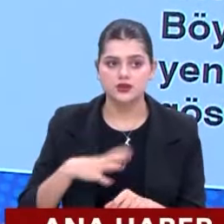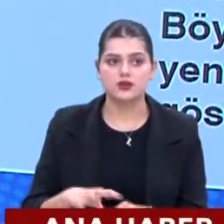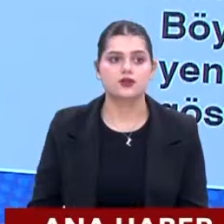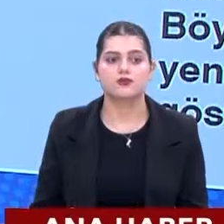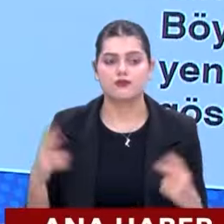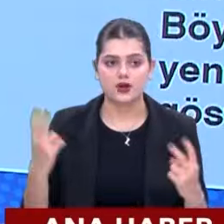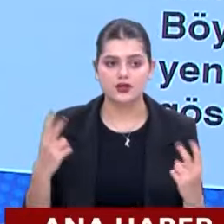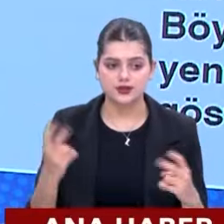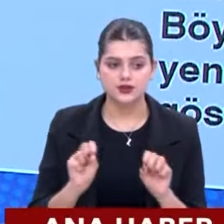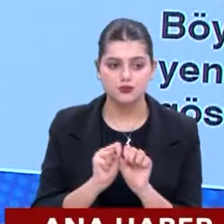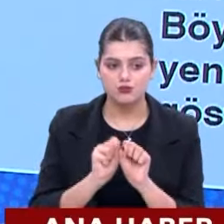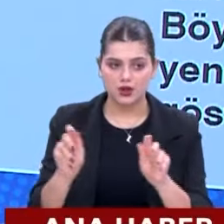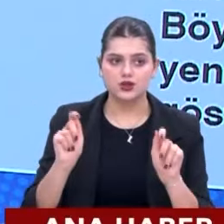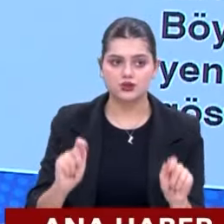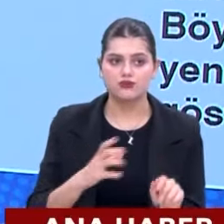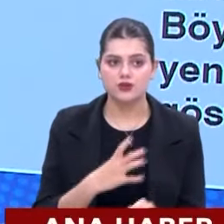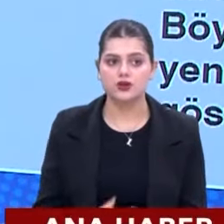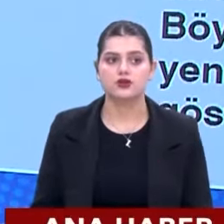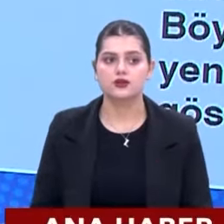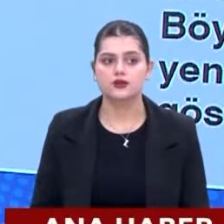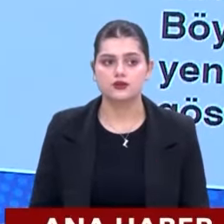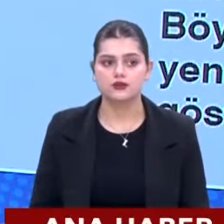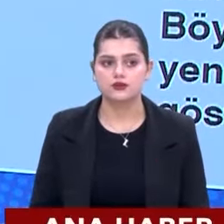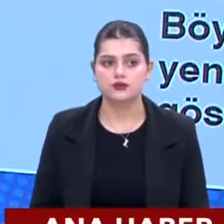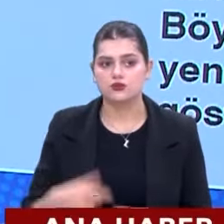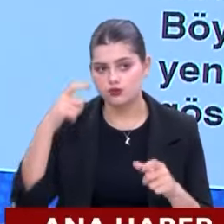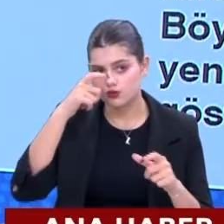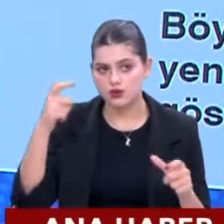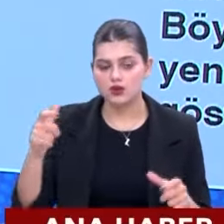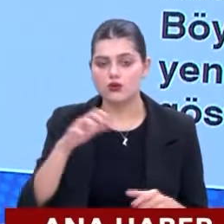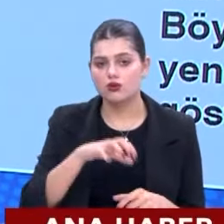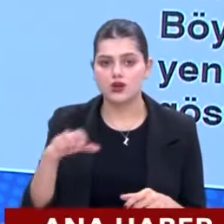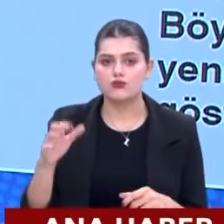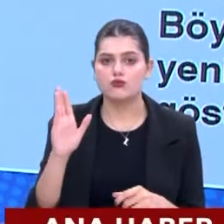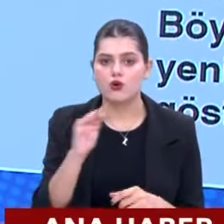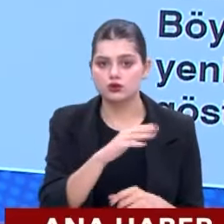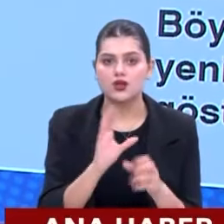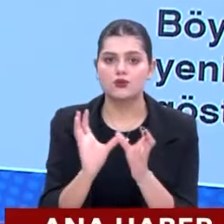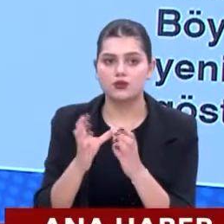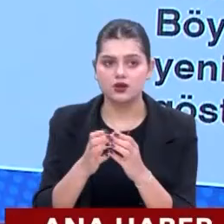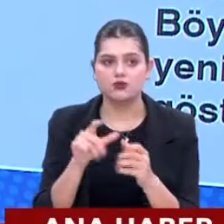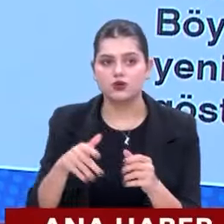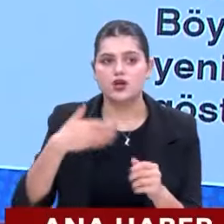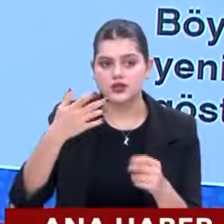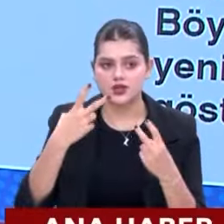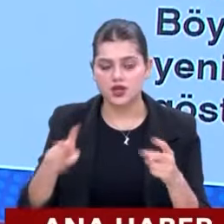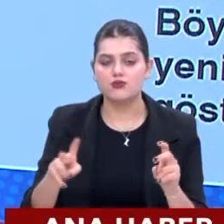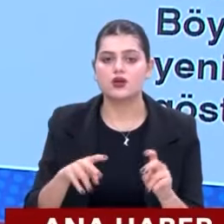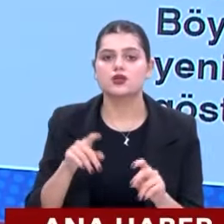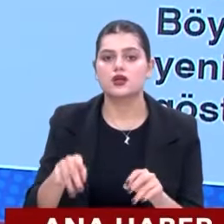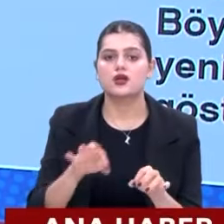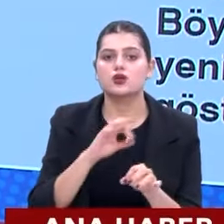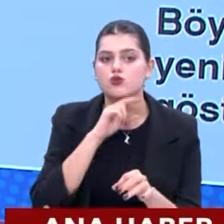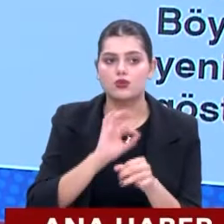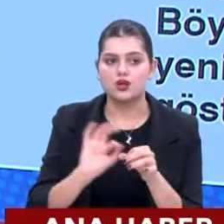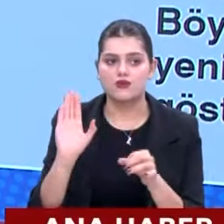kapsamında mesajı içermektedir. Rifat Hisarcıklıoğlu diyor ki Türkiye Odalar ve Borsalar Birliği Başkanı, bugün açıklanan orta vadeli program enflasyonla mücadele,